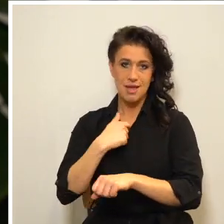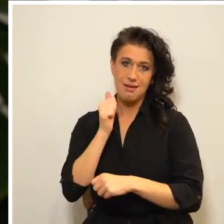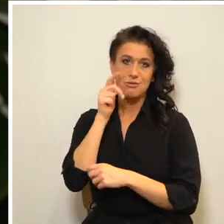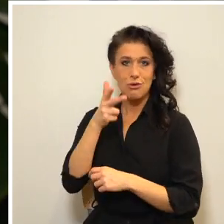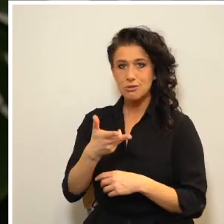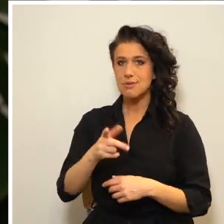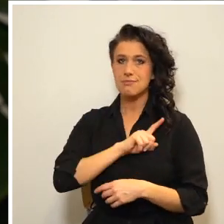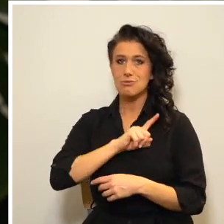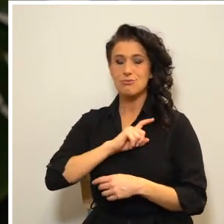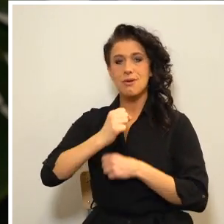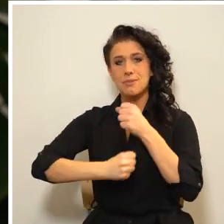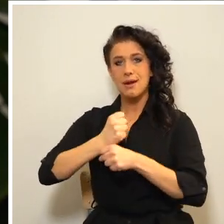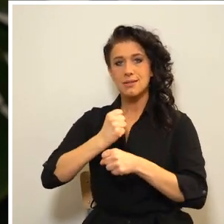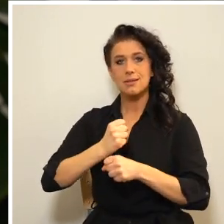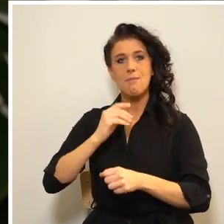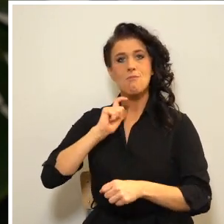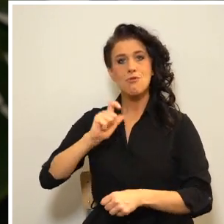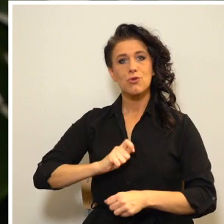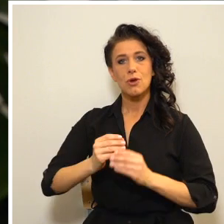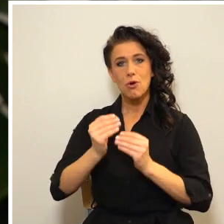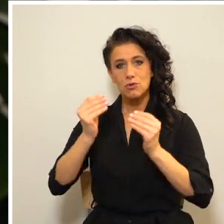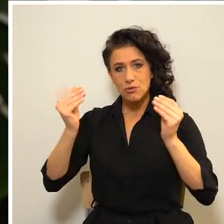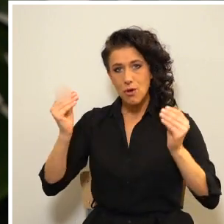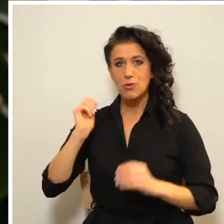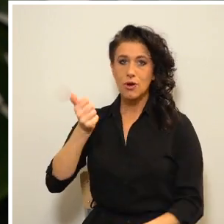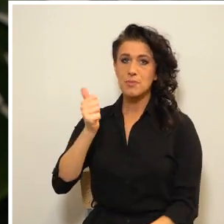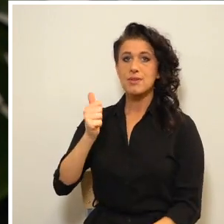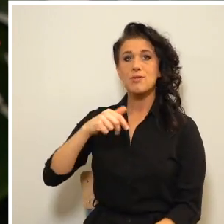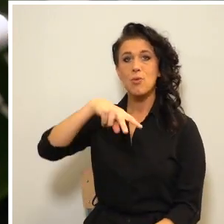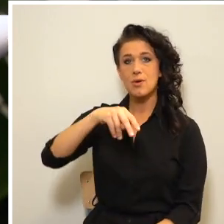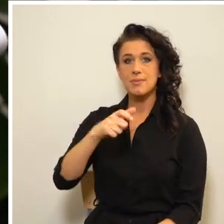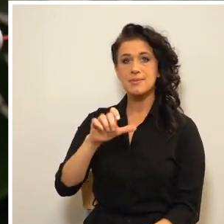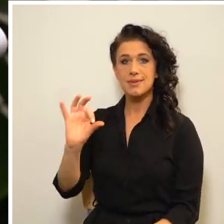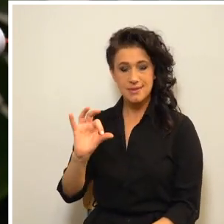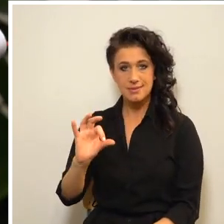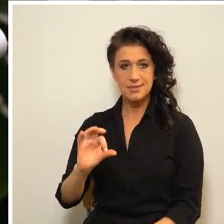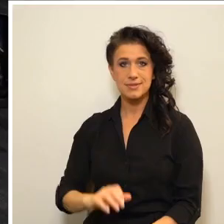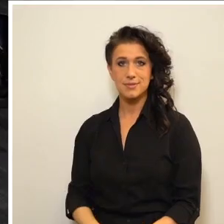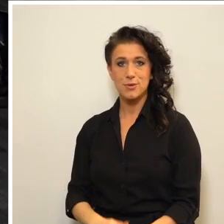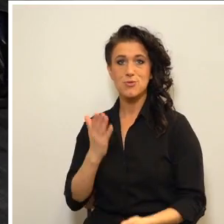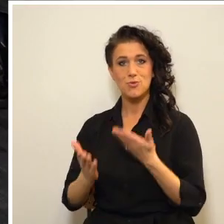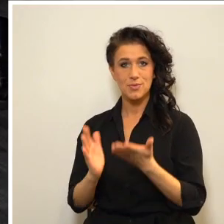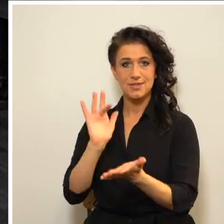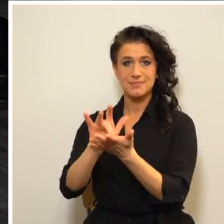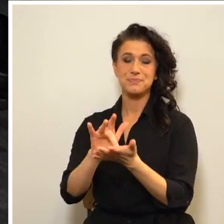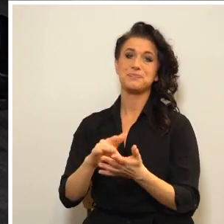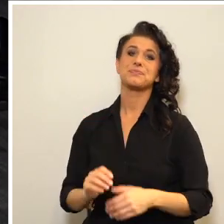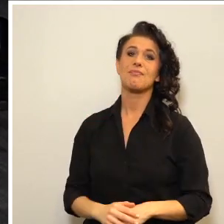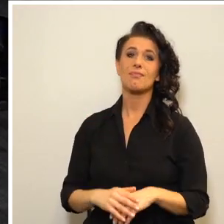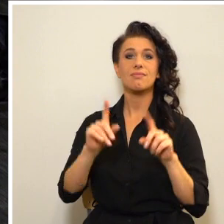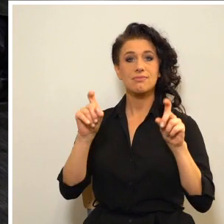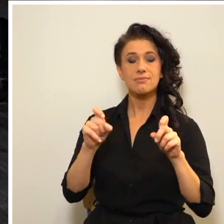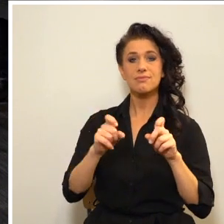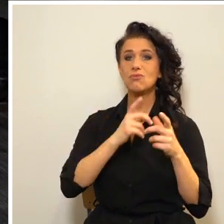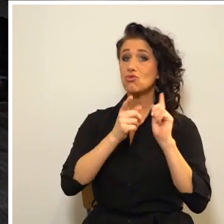koordynuje pracę biura Rozwoju Kompetencji na Uniwersytecie Marii curie-skłodowskiej w Lublinie i rozpoczynając